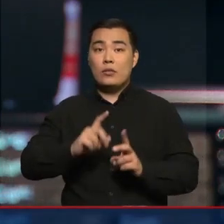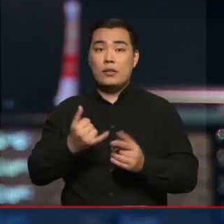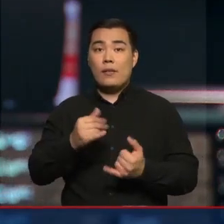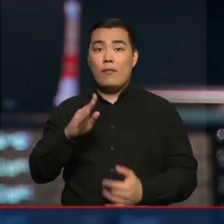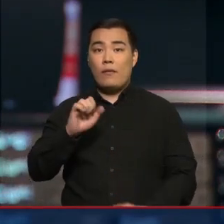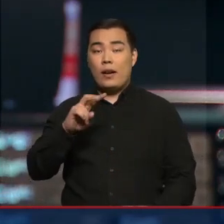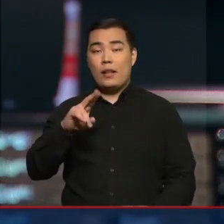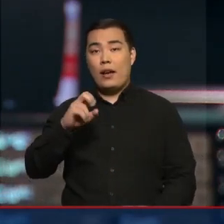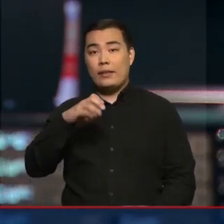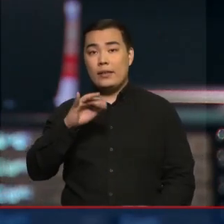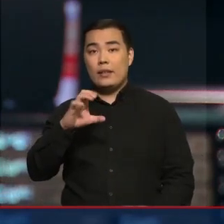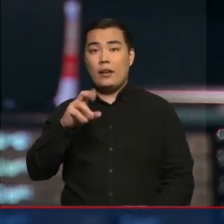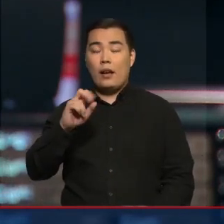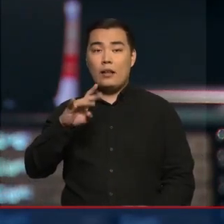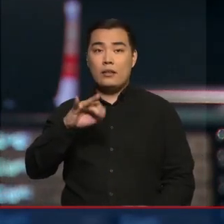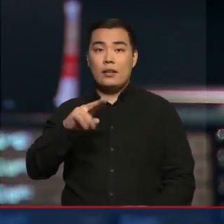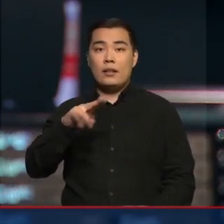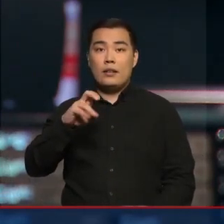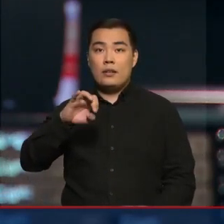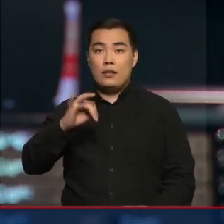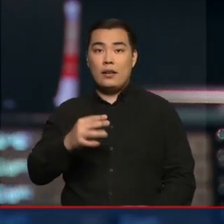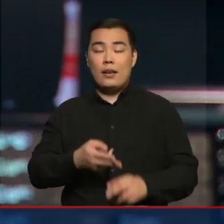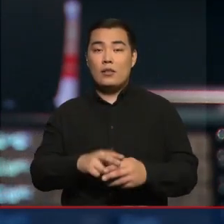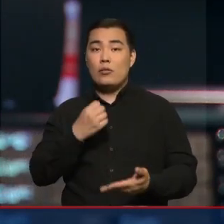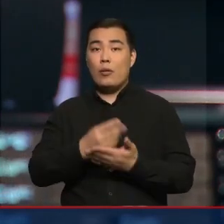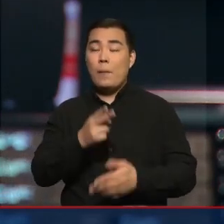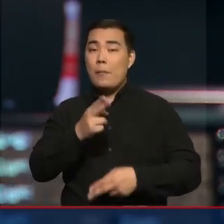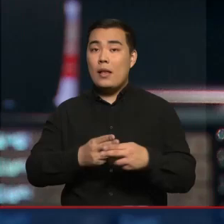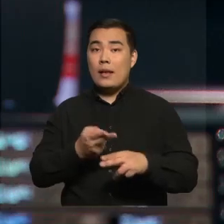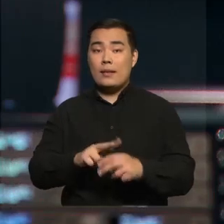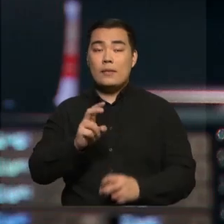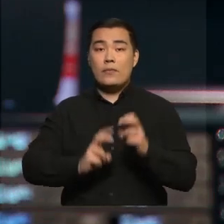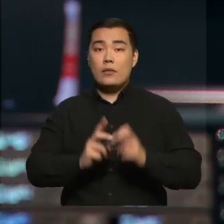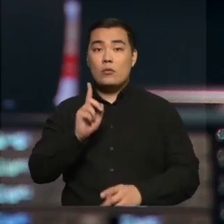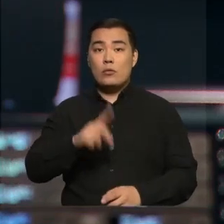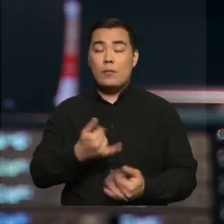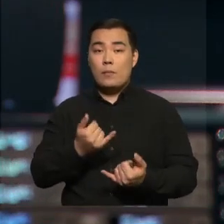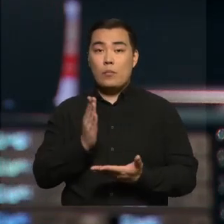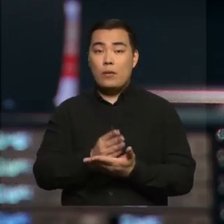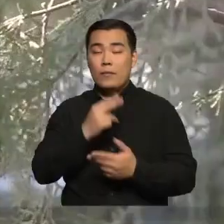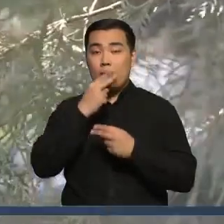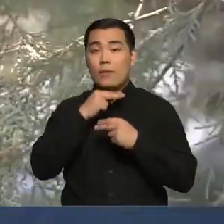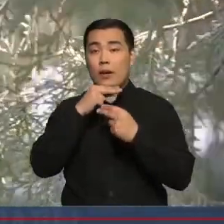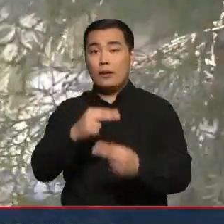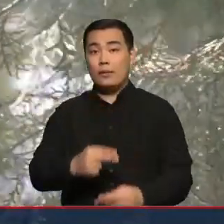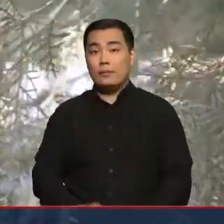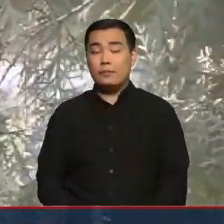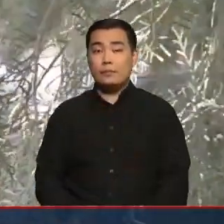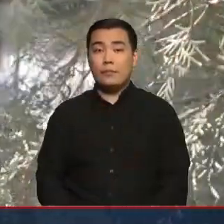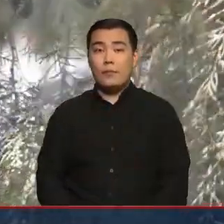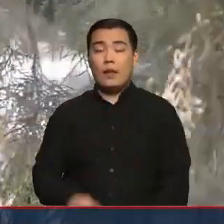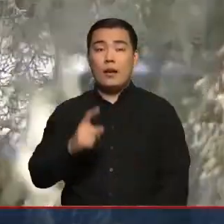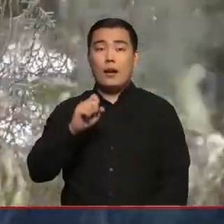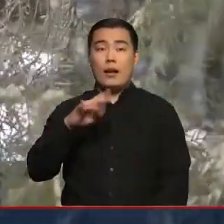бөлінетін ванадий, скандий және литий секілді бағалы металдар өндірісі де жолға қойылады.